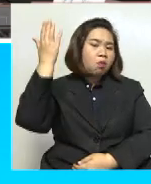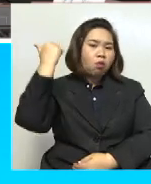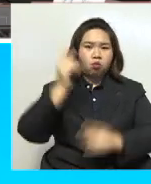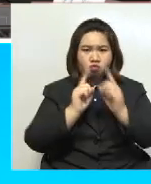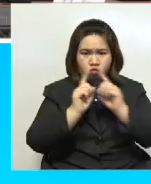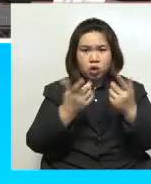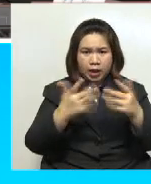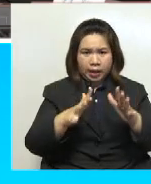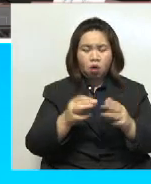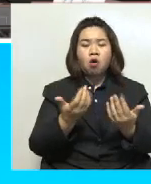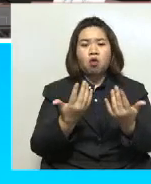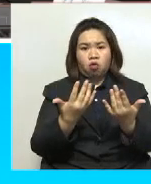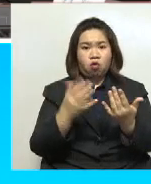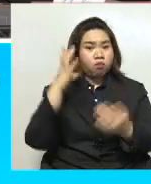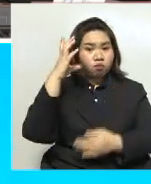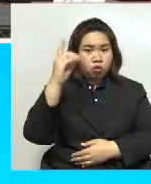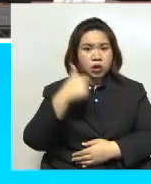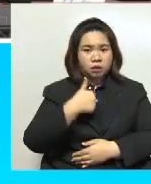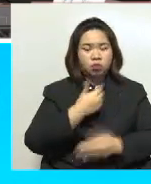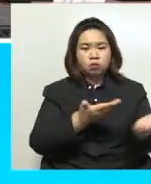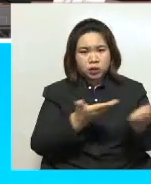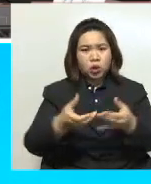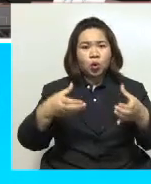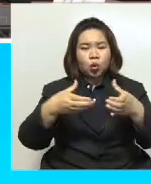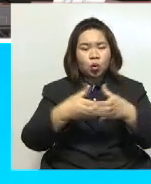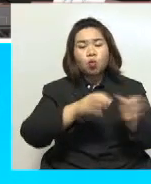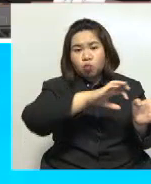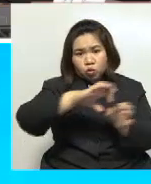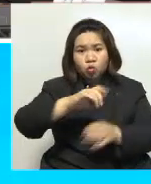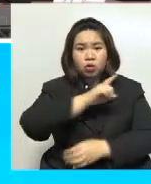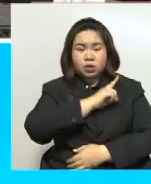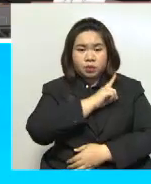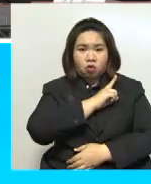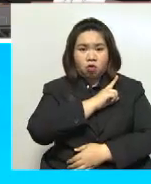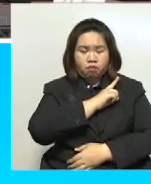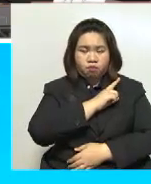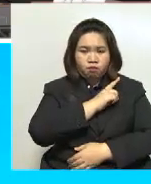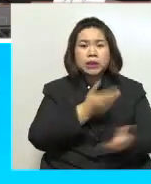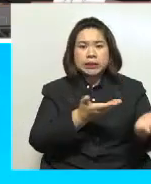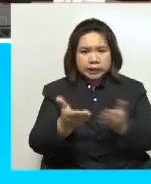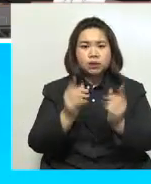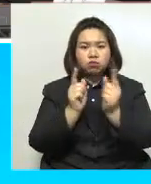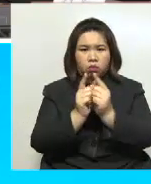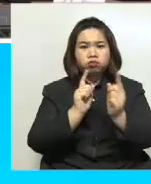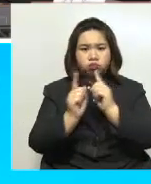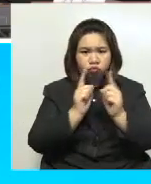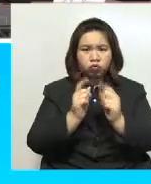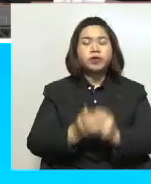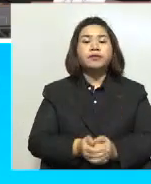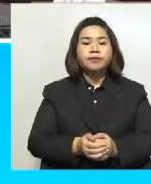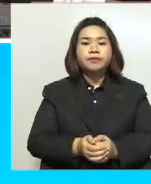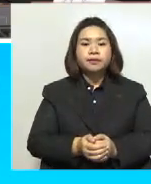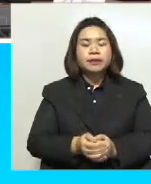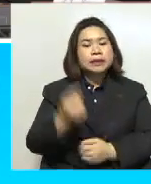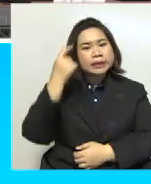แล้วก็พรุ่งนี้ผมจะเชิญคณะกรรมการวินรถตู้ที่เนี่ยมาพูดคุยอีกครั้งหนึ่งครับว ่ า